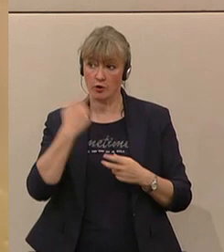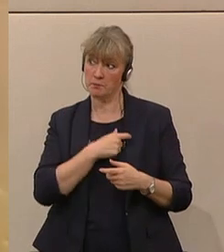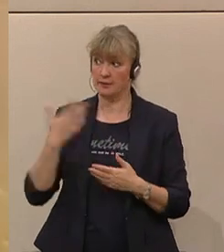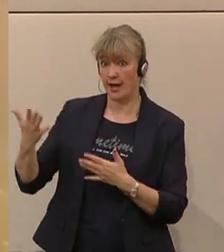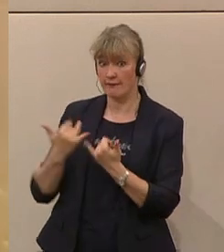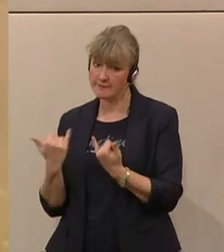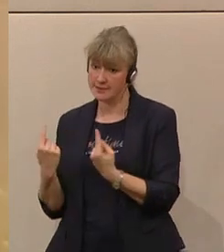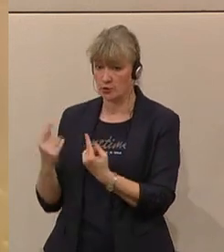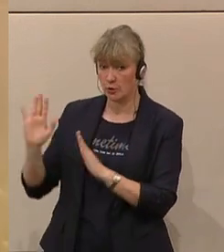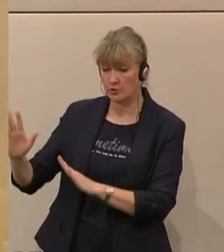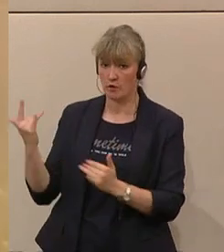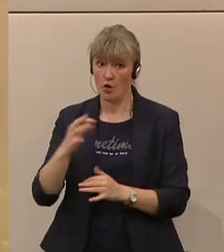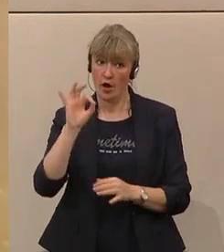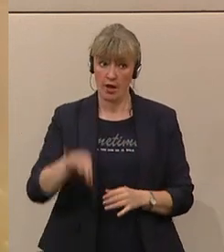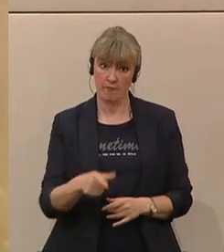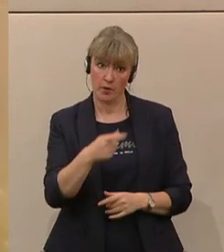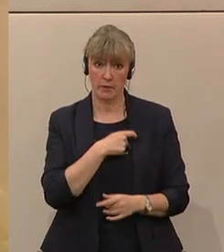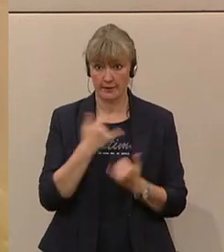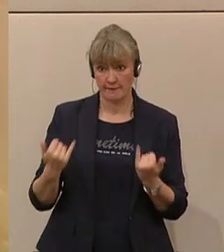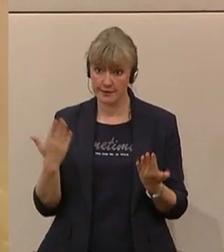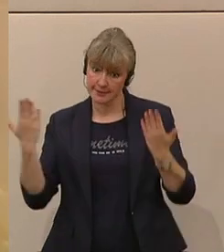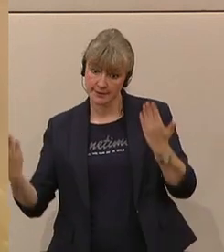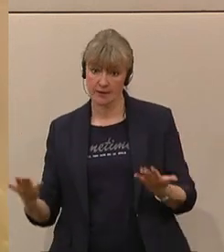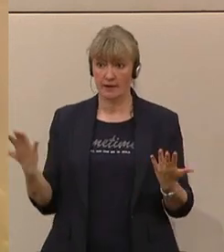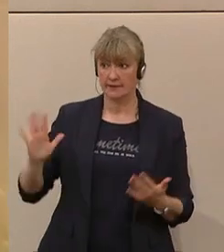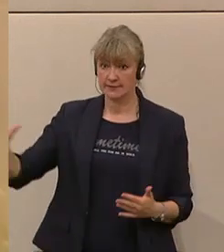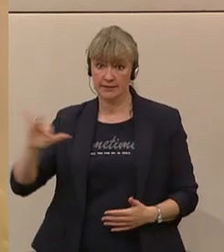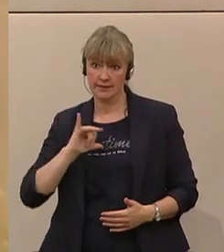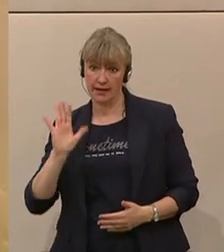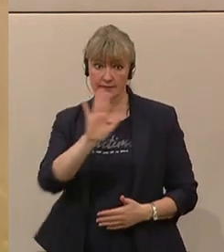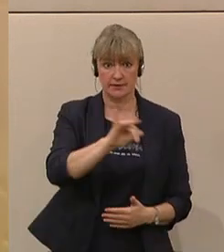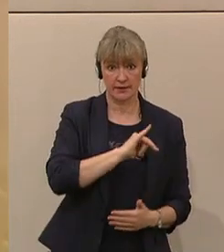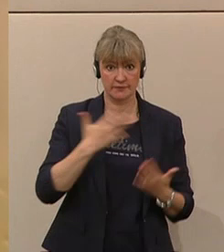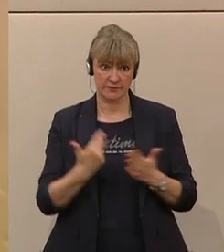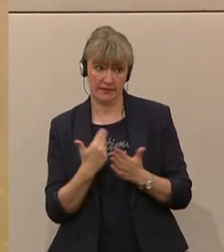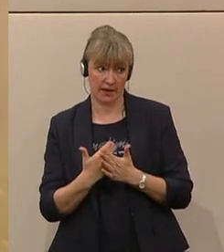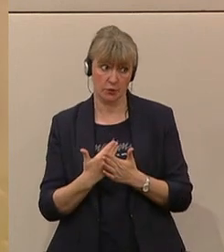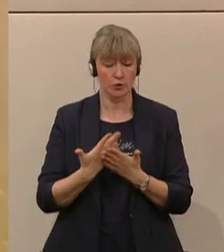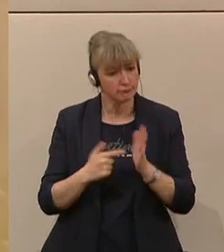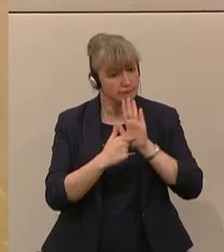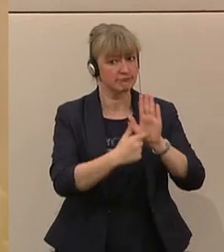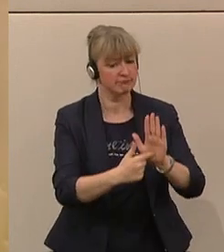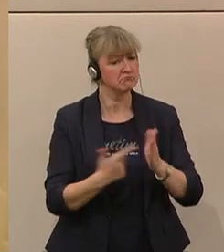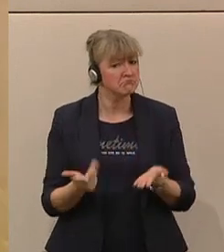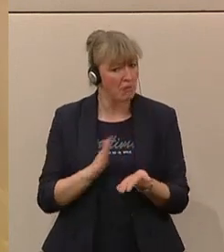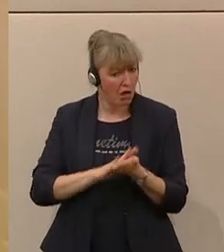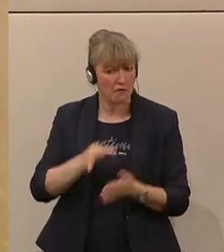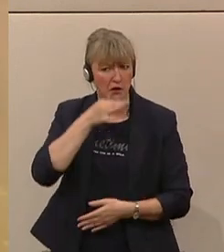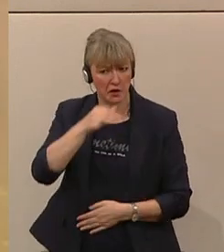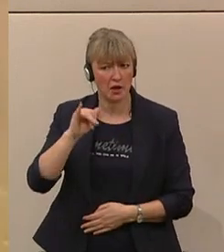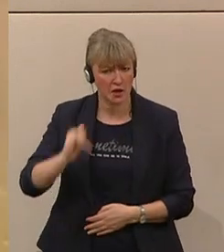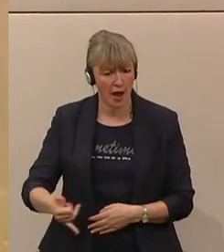Volkspartei, wo steht die Freiheitliche Partei und welche Interessen vertreten sie? Das ist eine ganz einfache Frage,